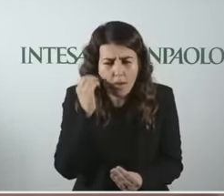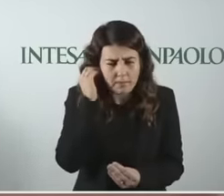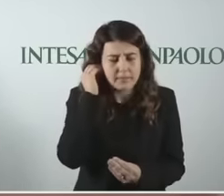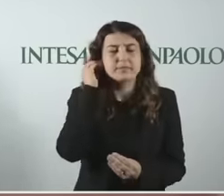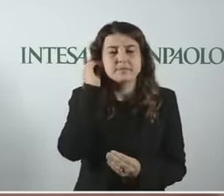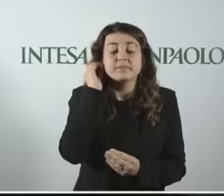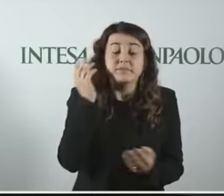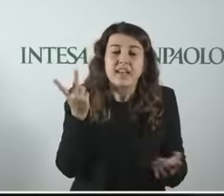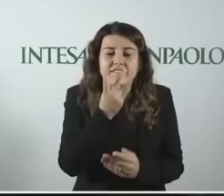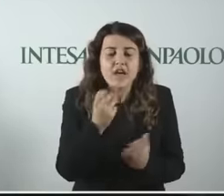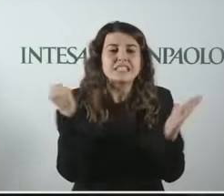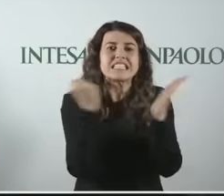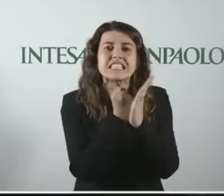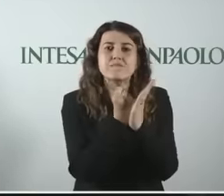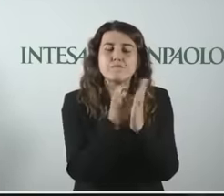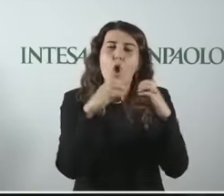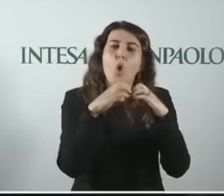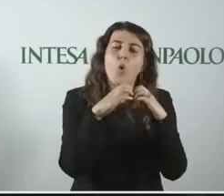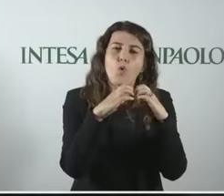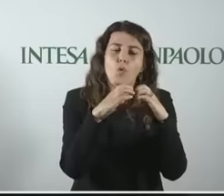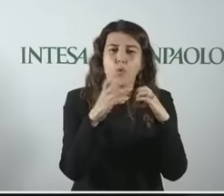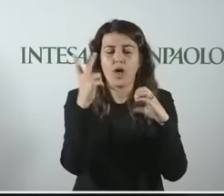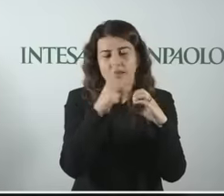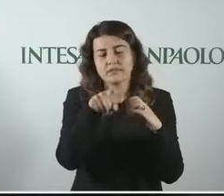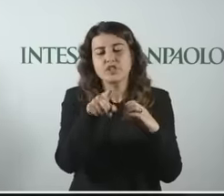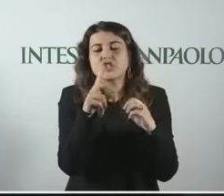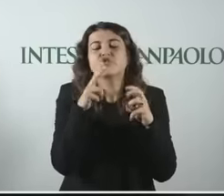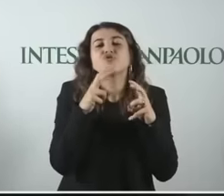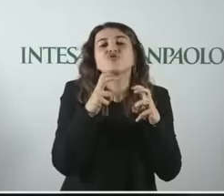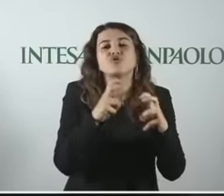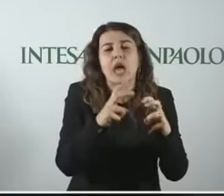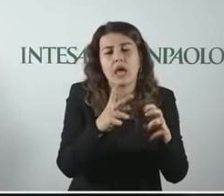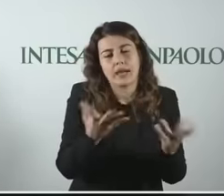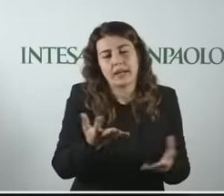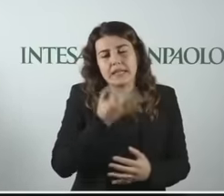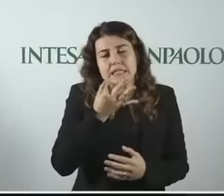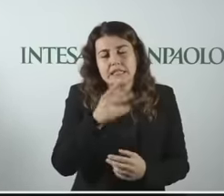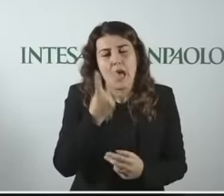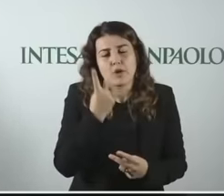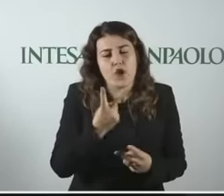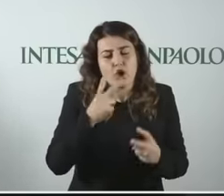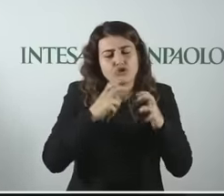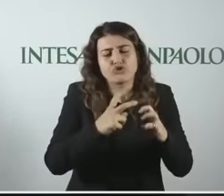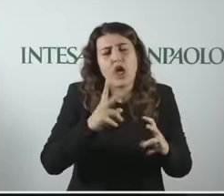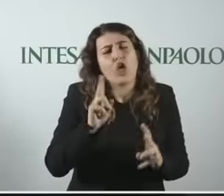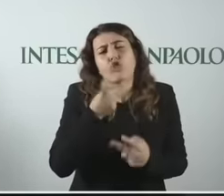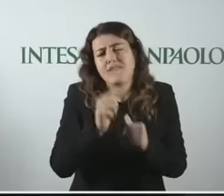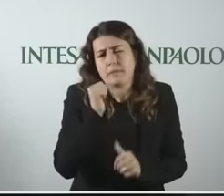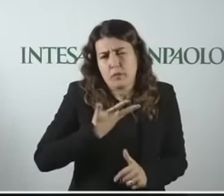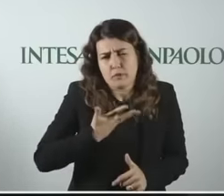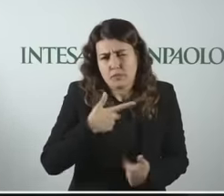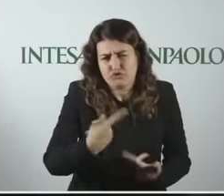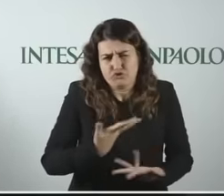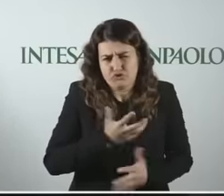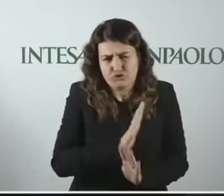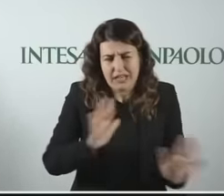il simbolo del cuore allora di per sé se uno va a cercare trova sempre quello che cerca e quindi se uno passa in